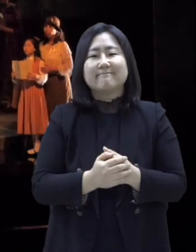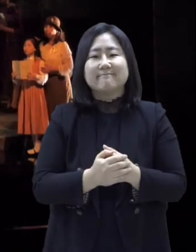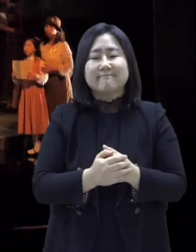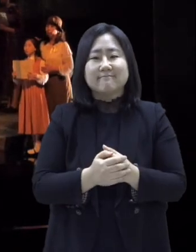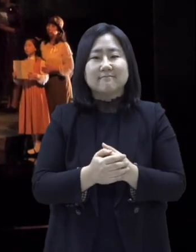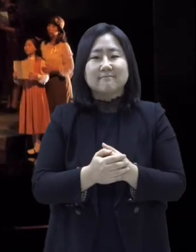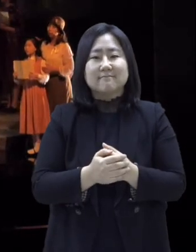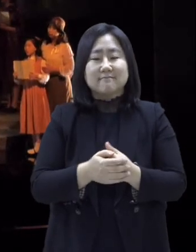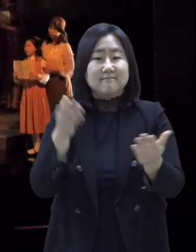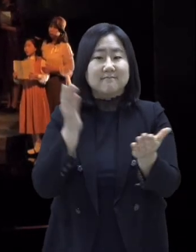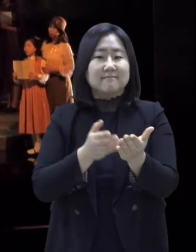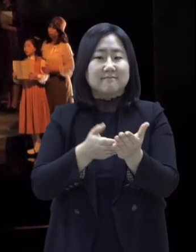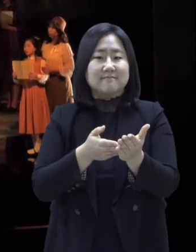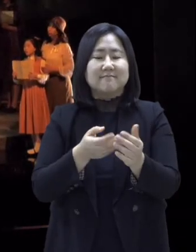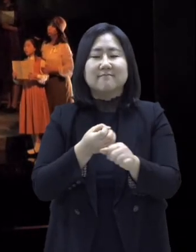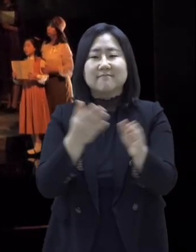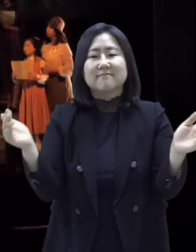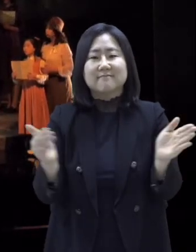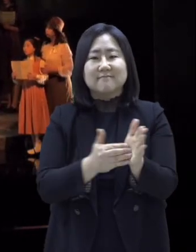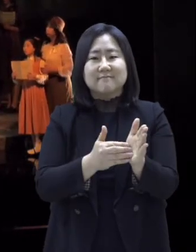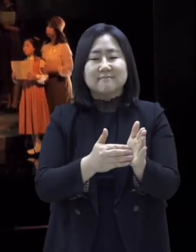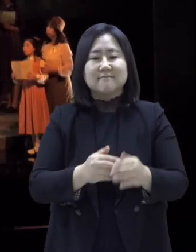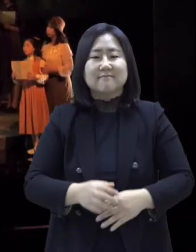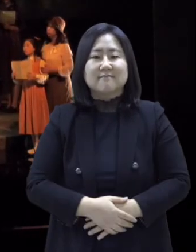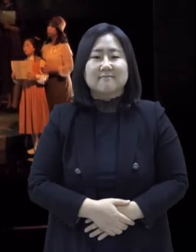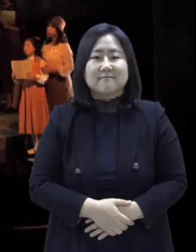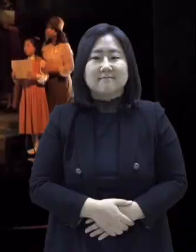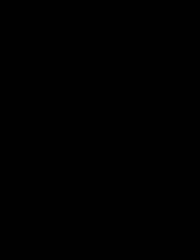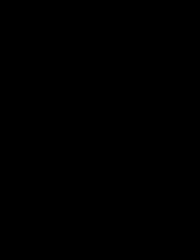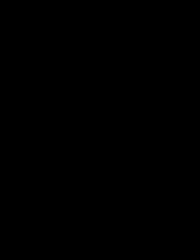지금까지 서귀포시에서 전해드렸습니다.